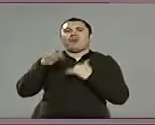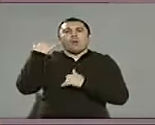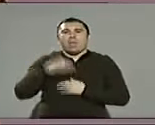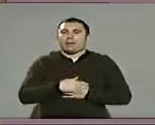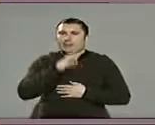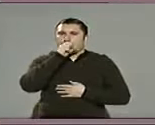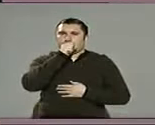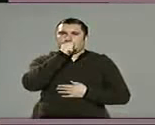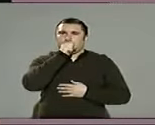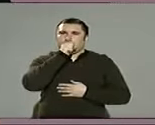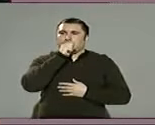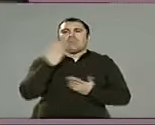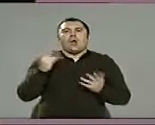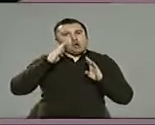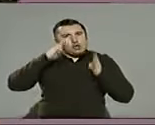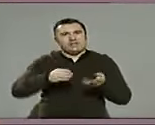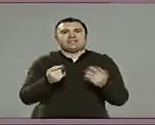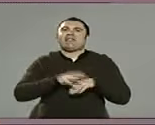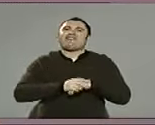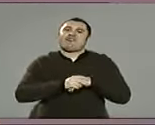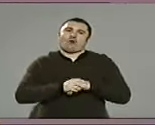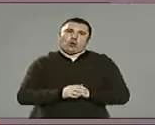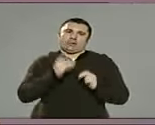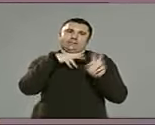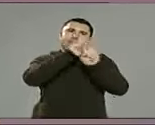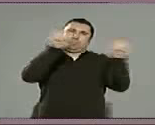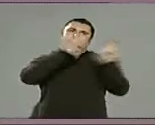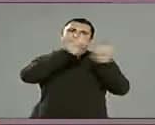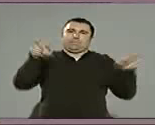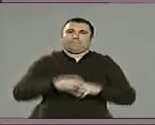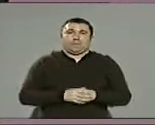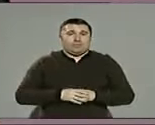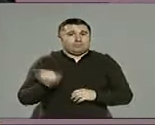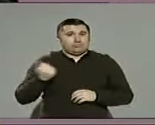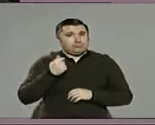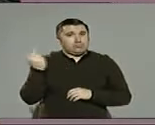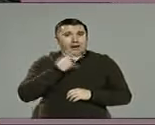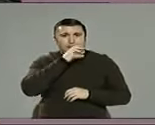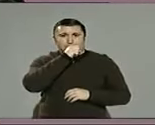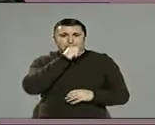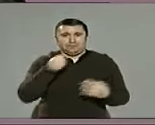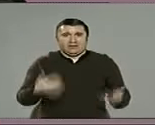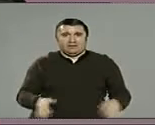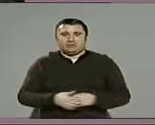ein konservativer Freund von ihnen in der Regierung in Athen. Und es ist schlimm genug, dass ein so mutiger Mann wie